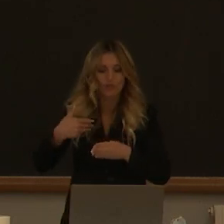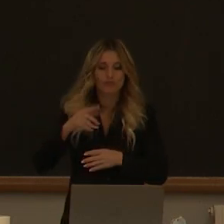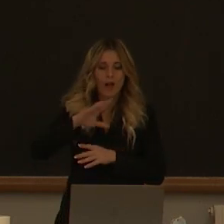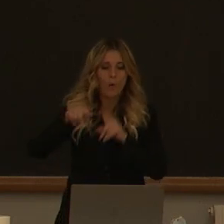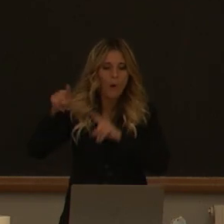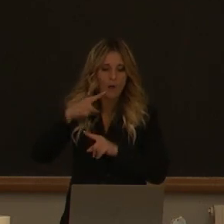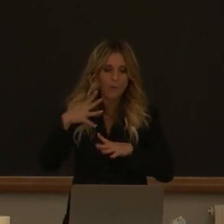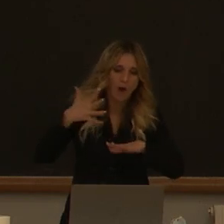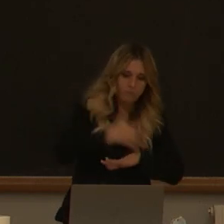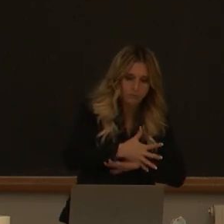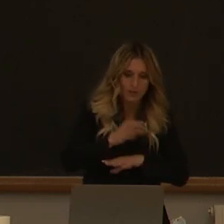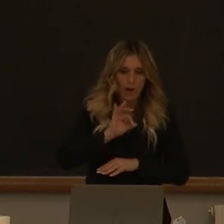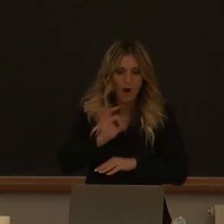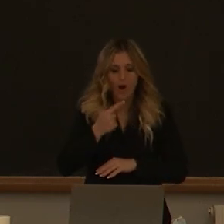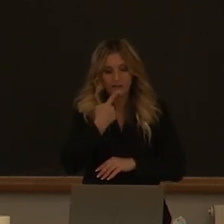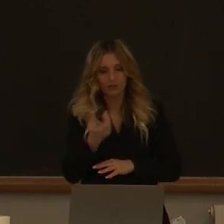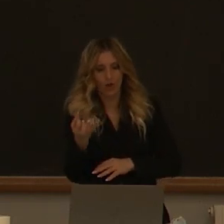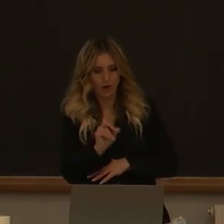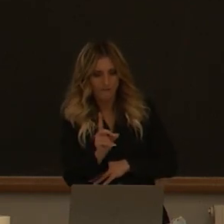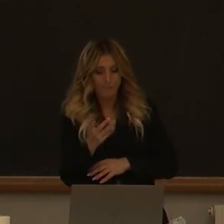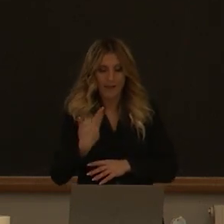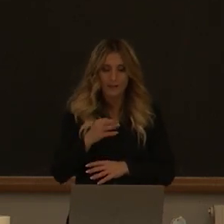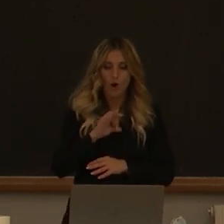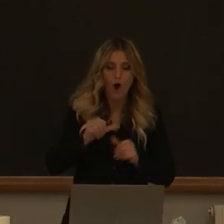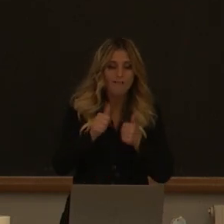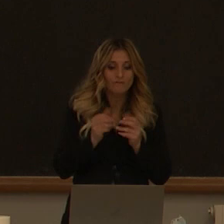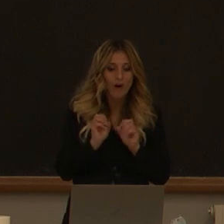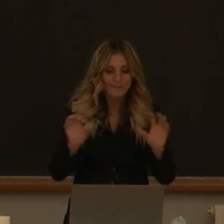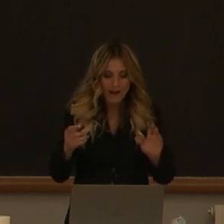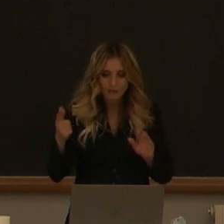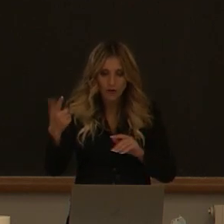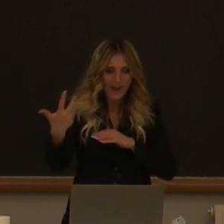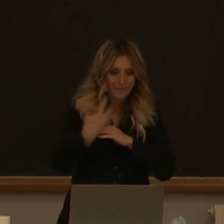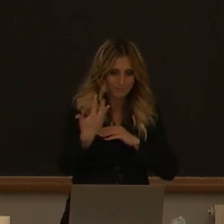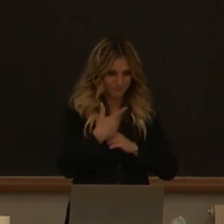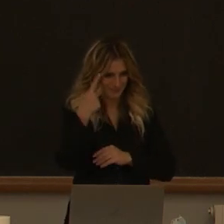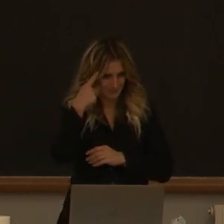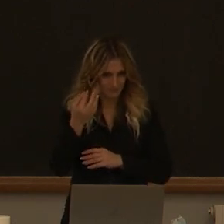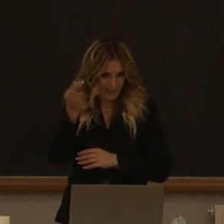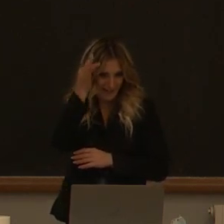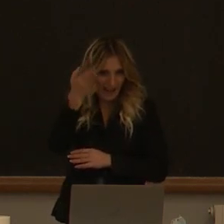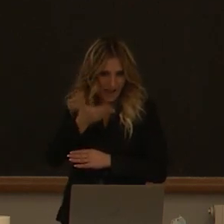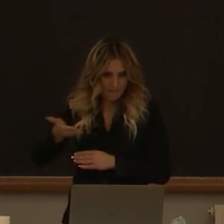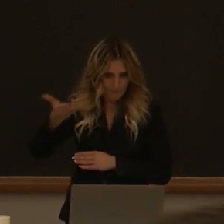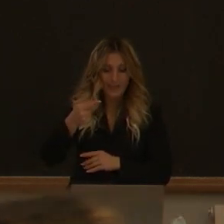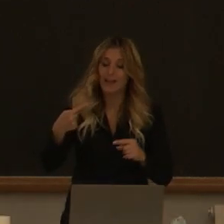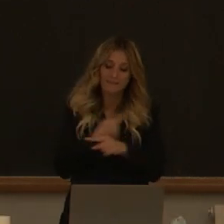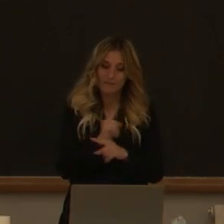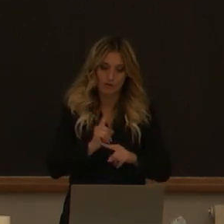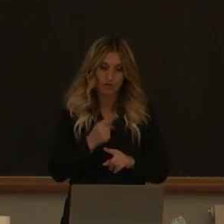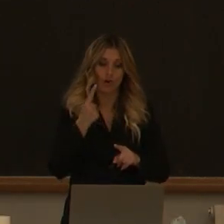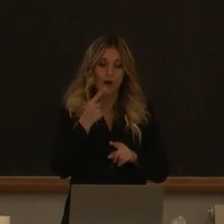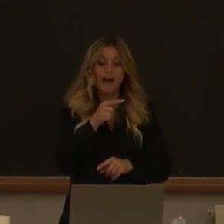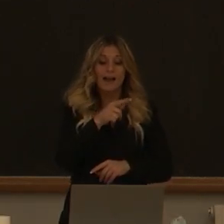ancor peggio subentrano a coloro che per formazione o competenze dovrebbero essere in primis gli interlocutori esclusivi